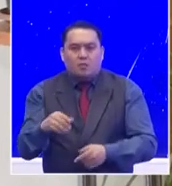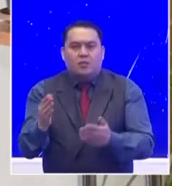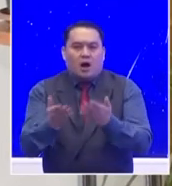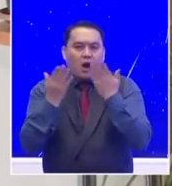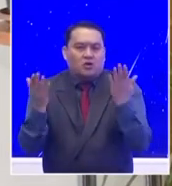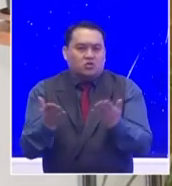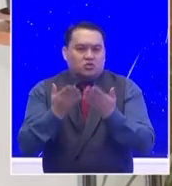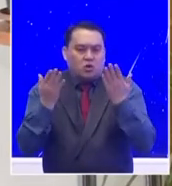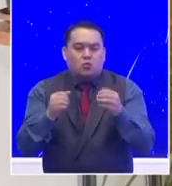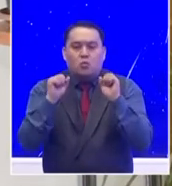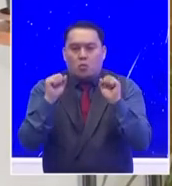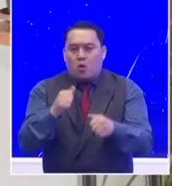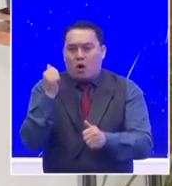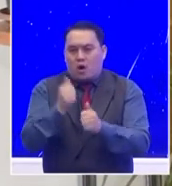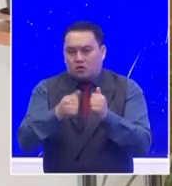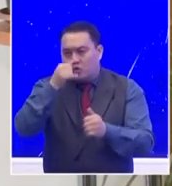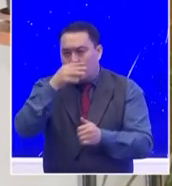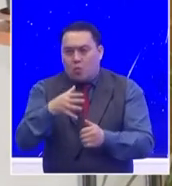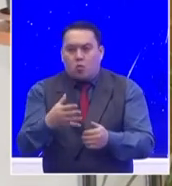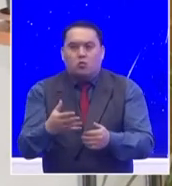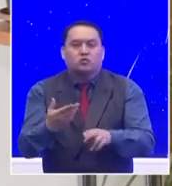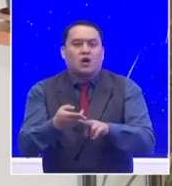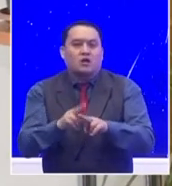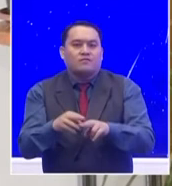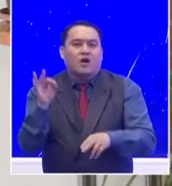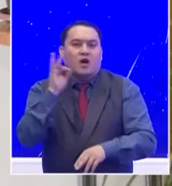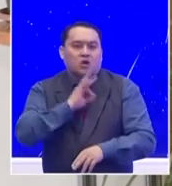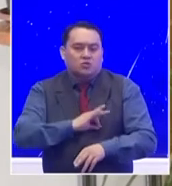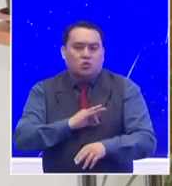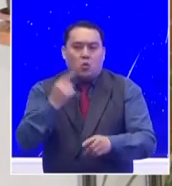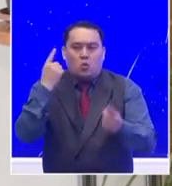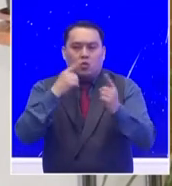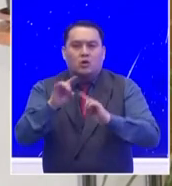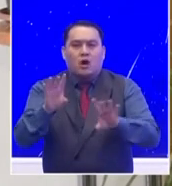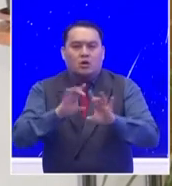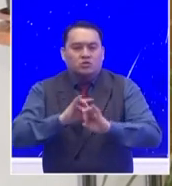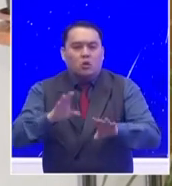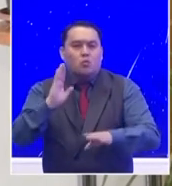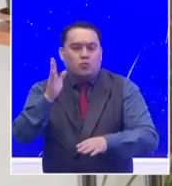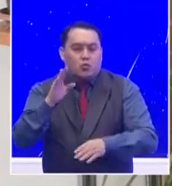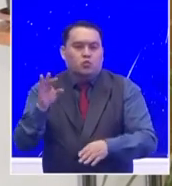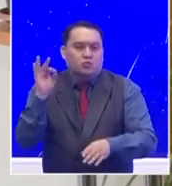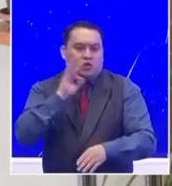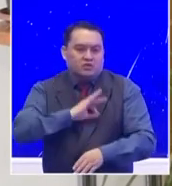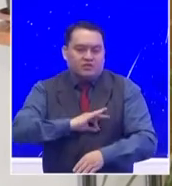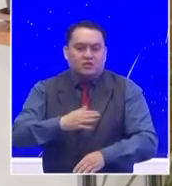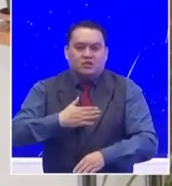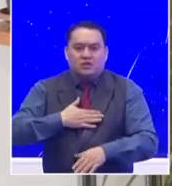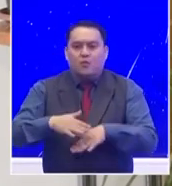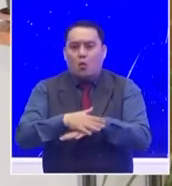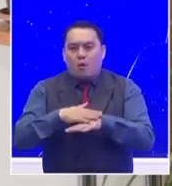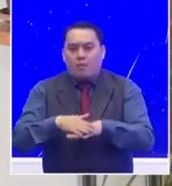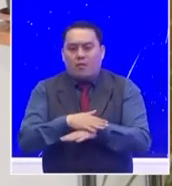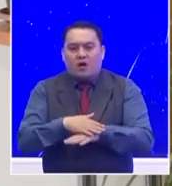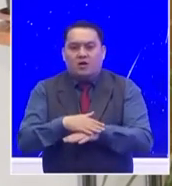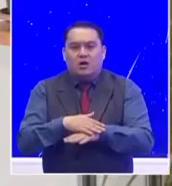эти произведения, но не каждый сможет принять их сердцем, воспользоваться сказанным и применить их для дальнейшего всестороннего развития. Поэтому мы